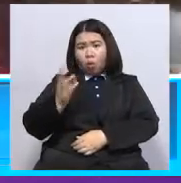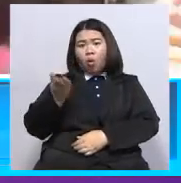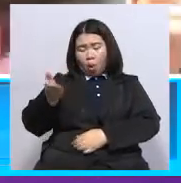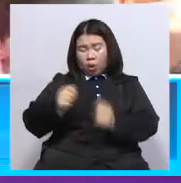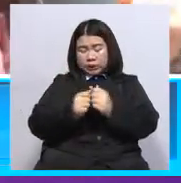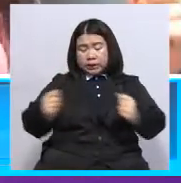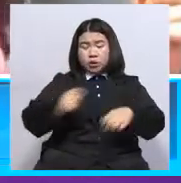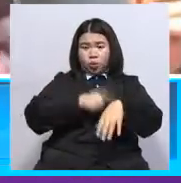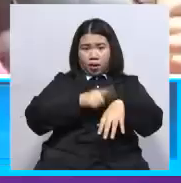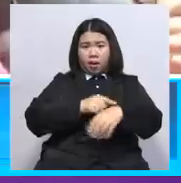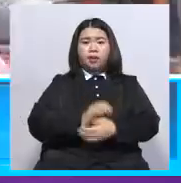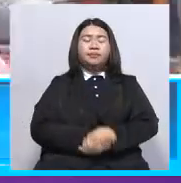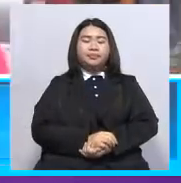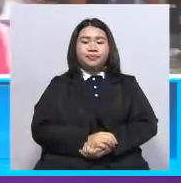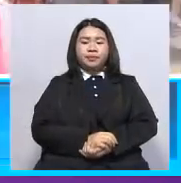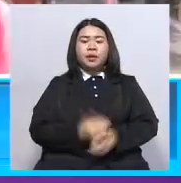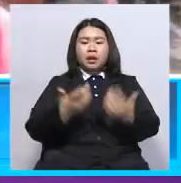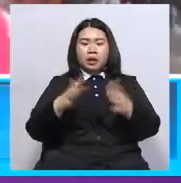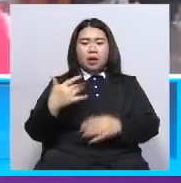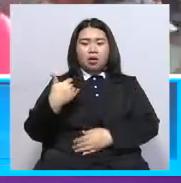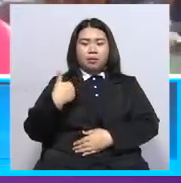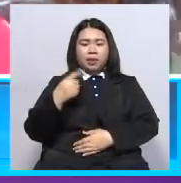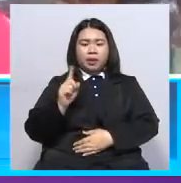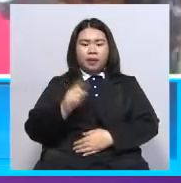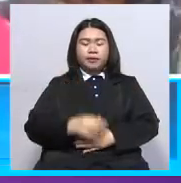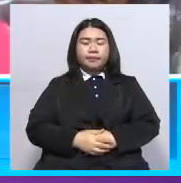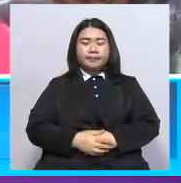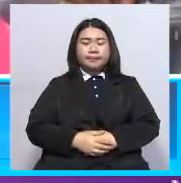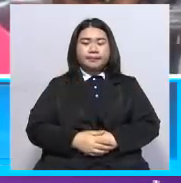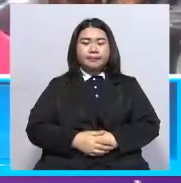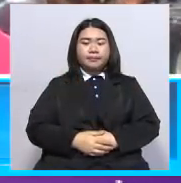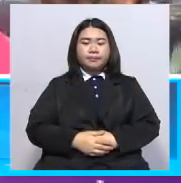ของนอกจากนี้นะคะเขาก็บอกว่า